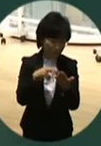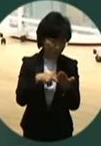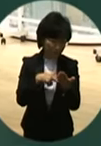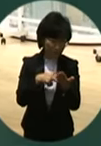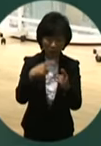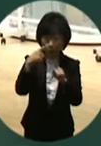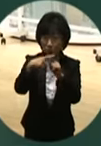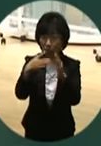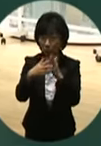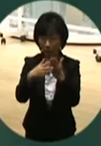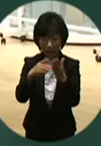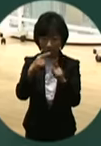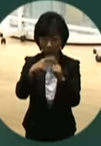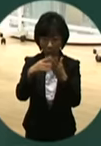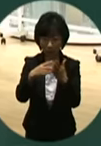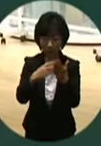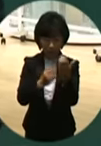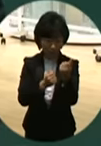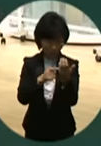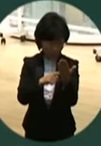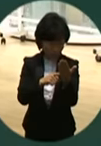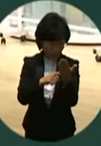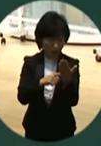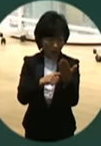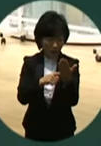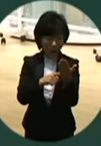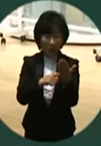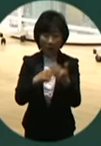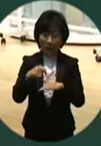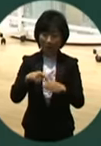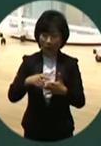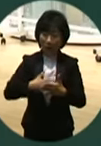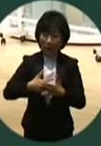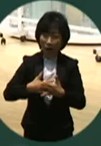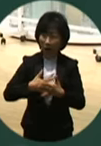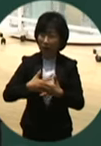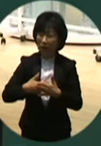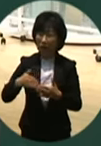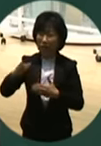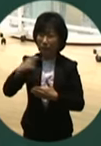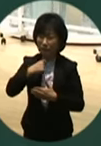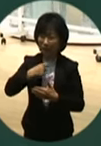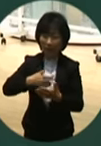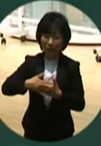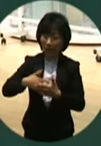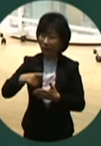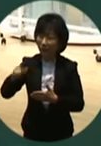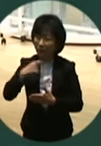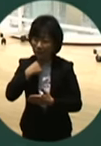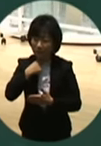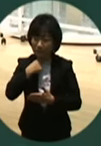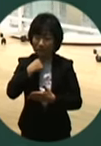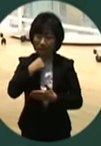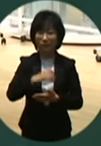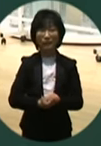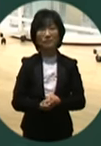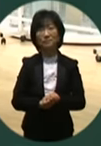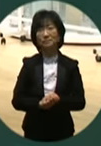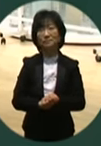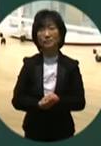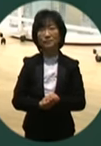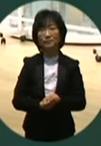lady said, well, as she was reading a book, even if it just mentions the word church, it her heart beat faster. 이래 가지고 말이죠,